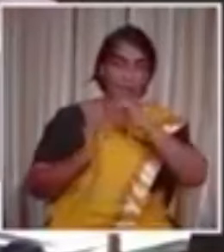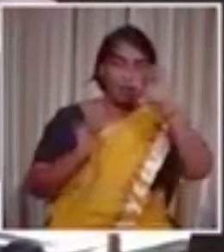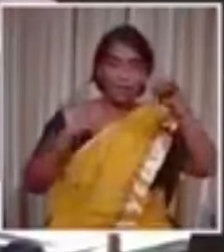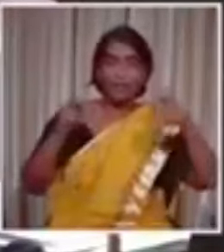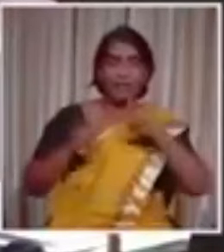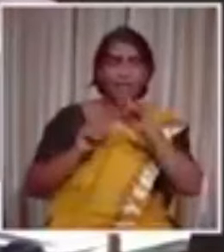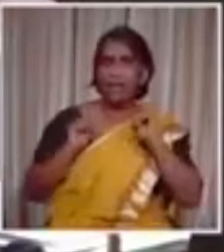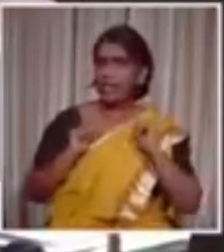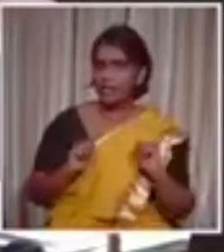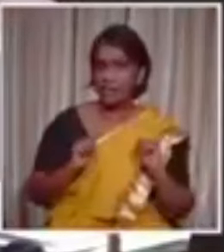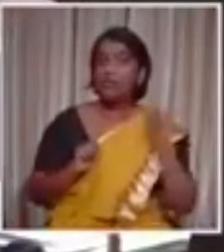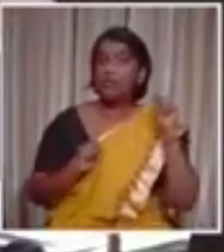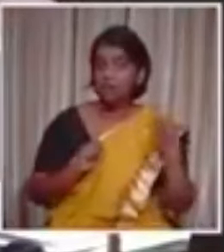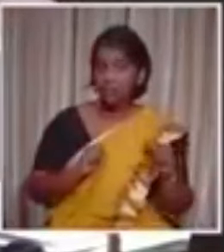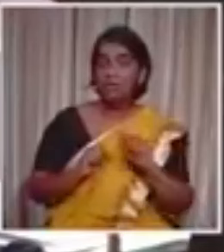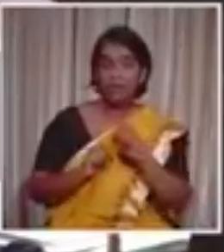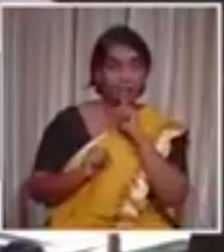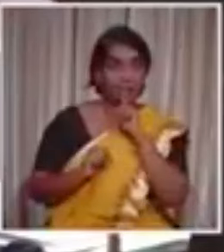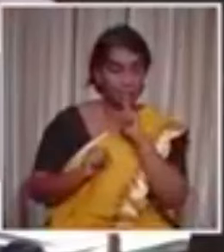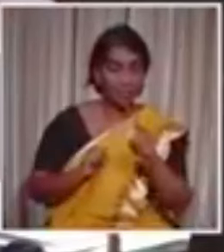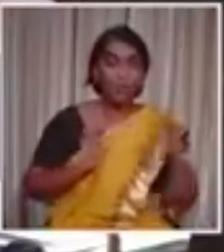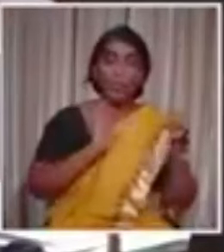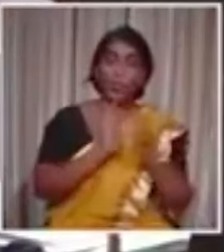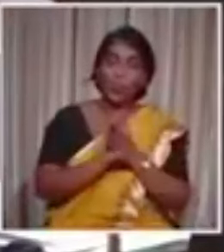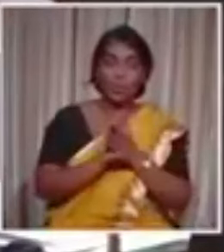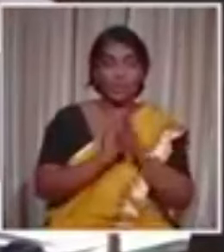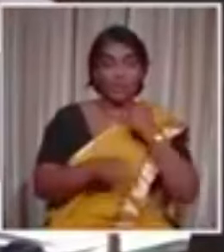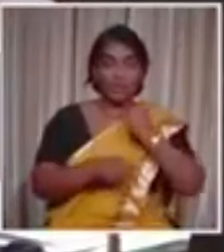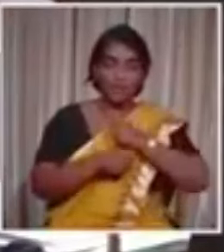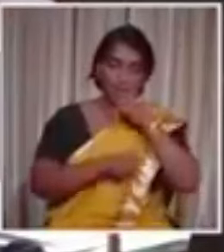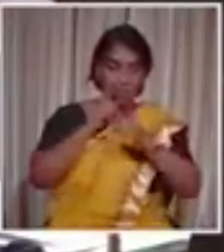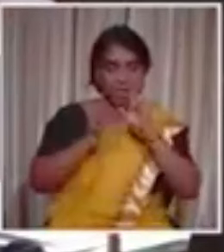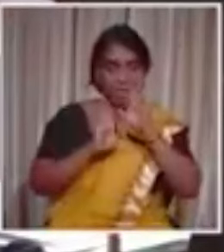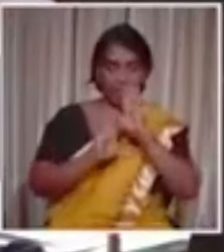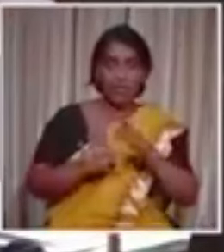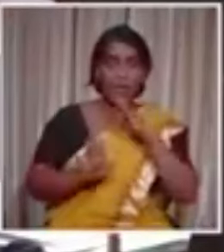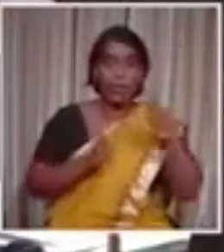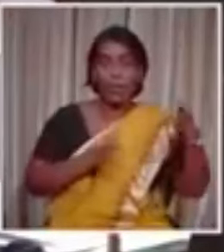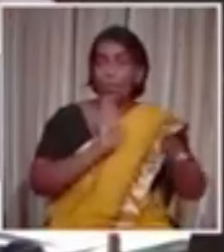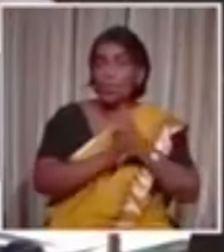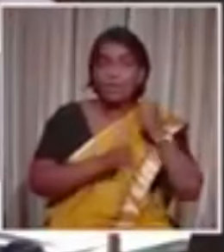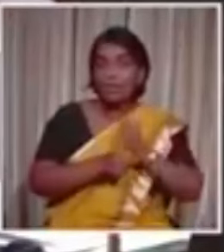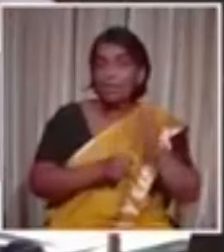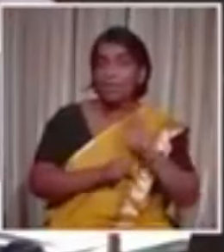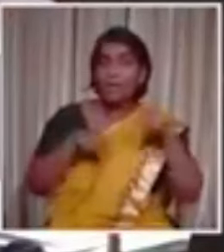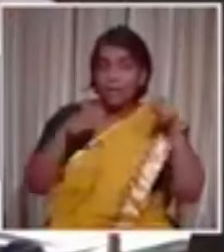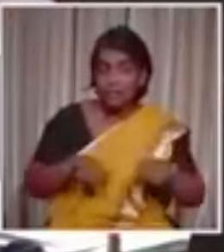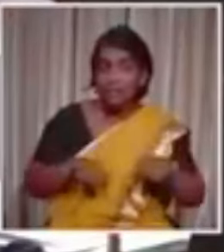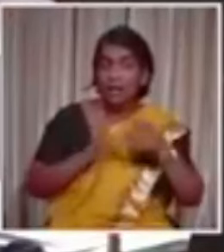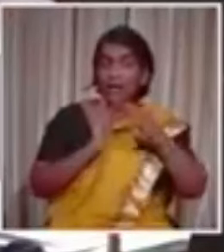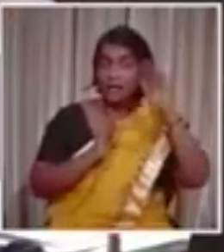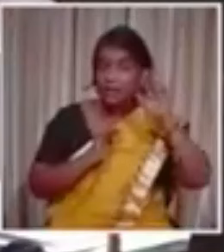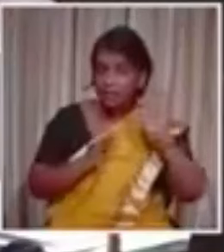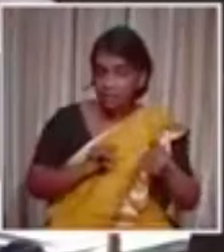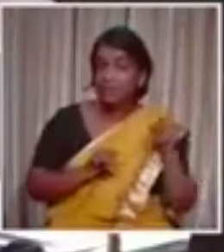කුමටද? ඔහු වැකියක් හැටියට සර්වපාක්ෂික ආණ්ඩුවක් කිව්වට දැන් ආරාධනා කරන්නේ සර්වපාක්ෂික ආණ්ඩුවකට නෙවෙයි. දැන් මේ ආරාධනය